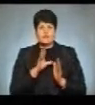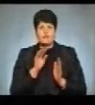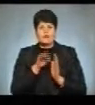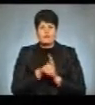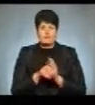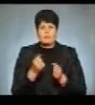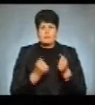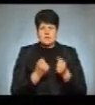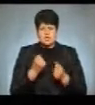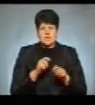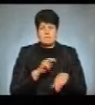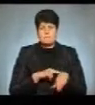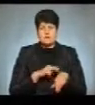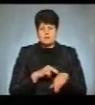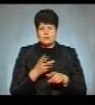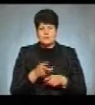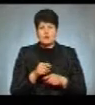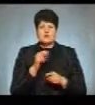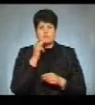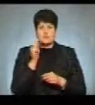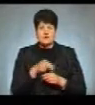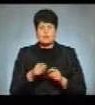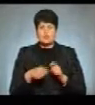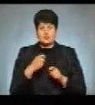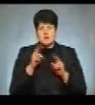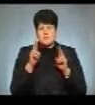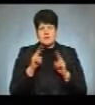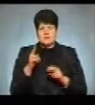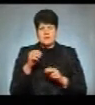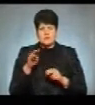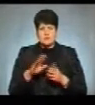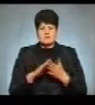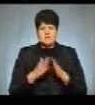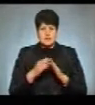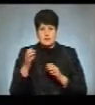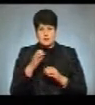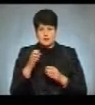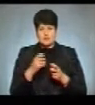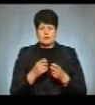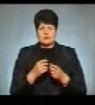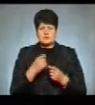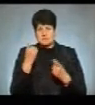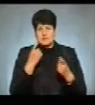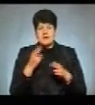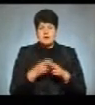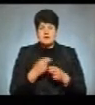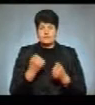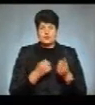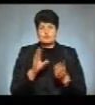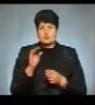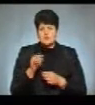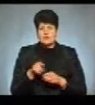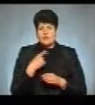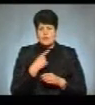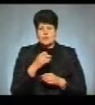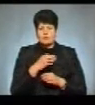патрульних під час аварії. Його звинувачують у порушенні правил дорожнього руху в стані алкогольного сп'яніння і без водійського посвідчення та інкримінують